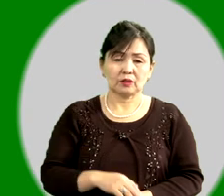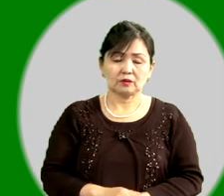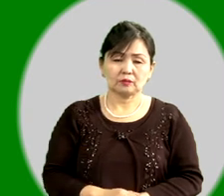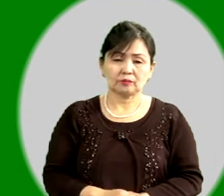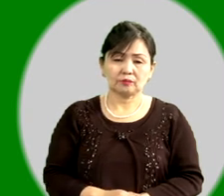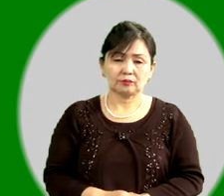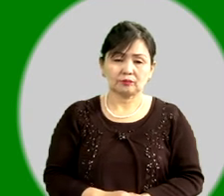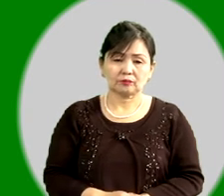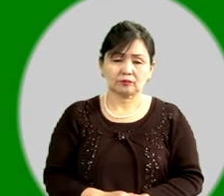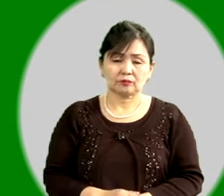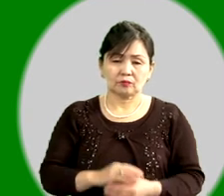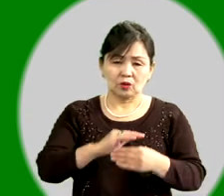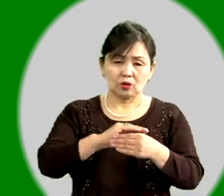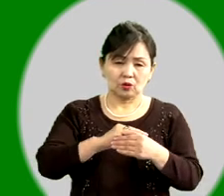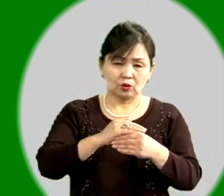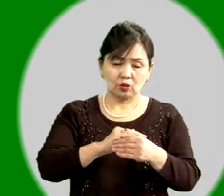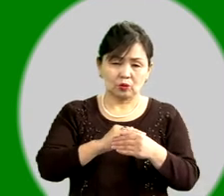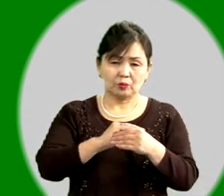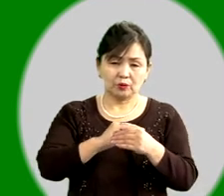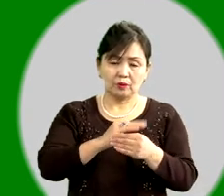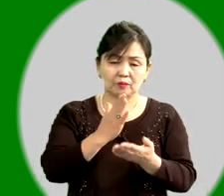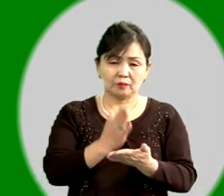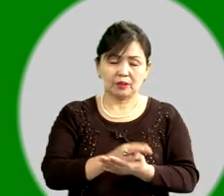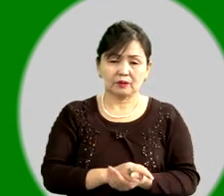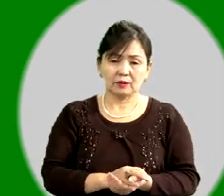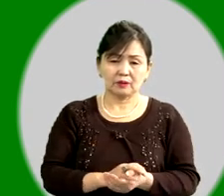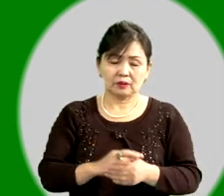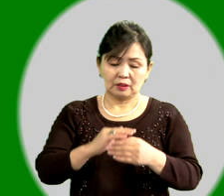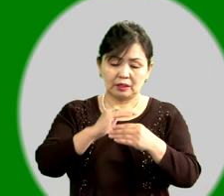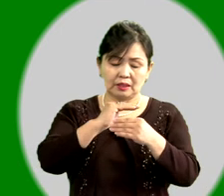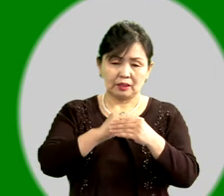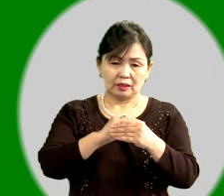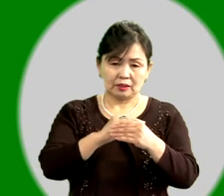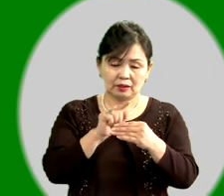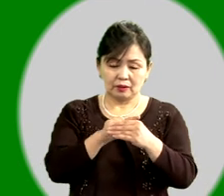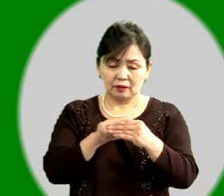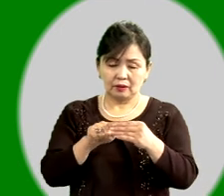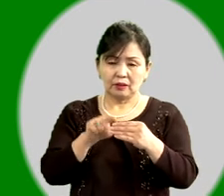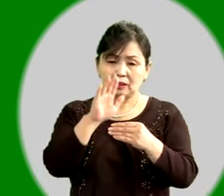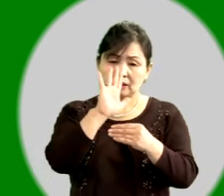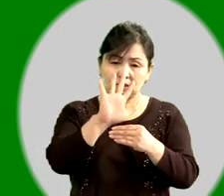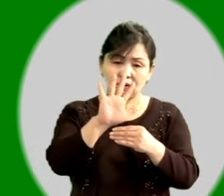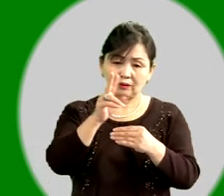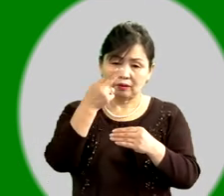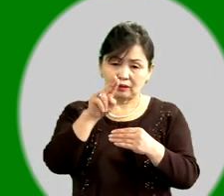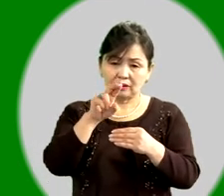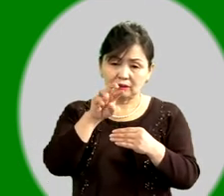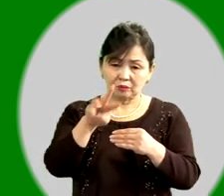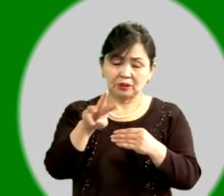За, зурагт кубыг үзүүлсэн байна. За, энд 5 дециметр гэж бичсэн байна. Энэ юуны хэмжээ болох хөхтөд ээ?